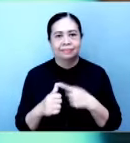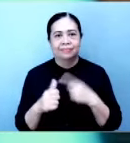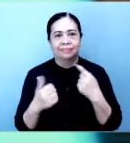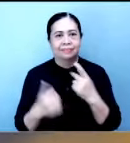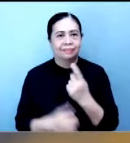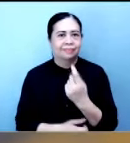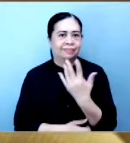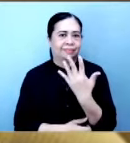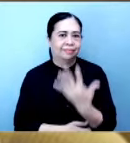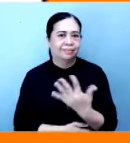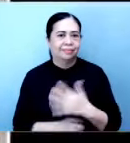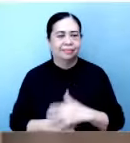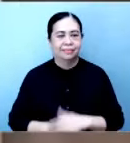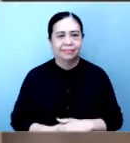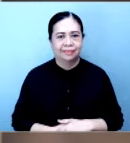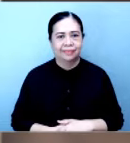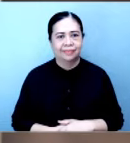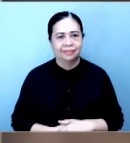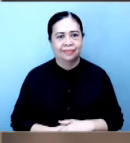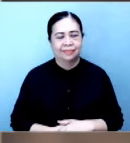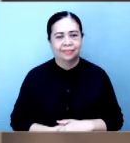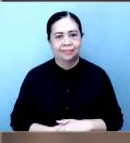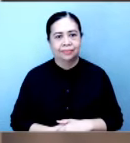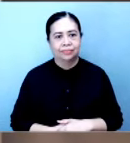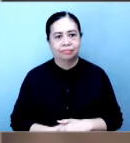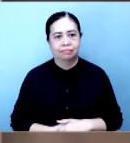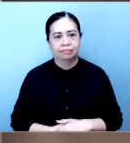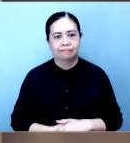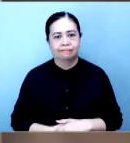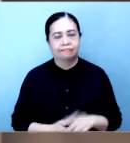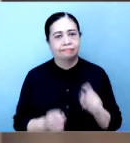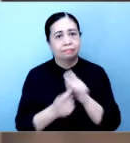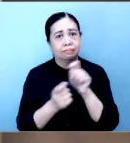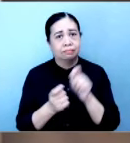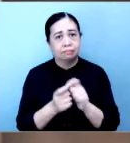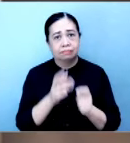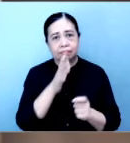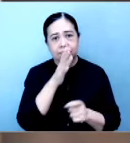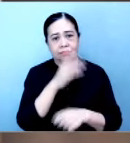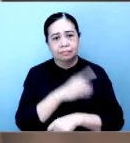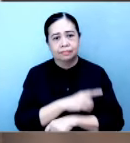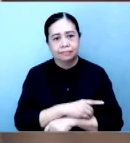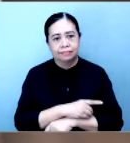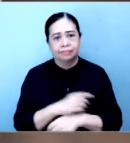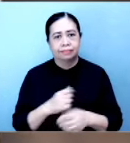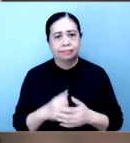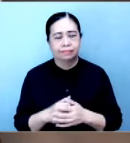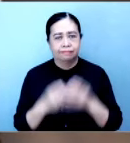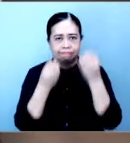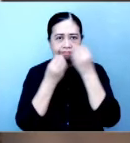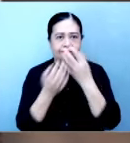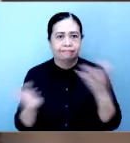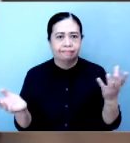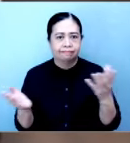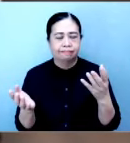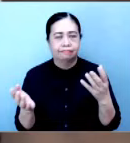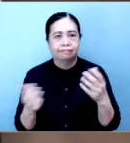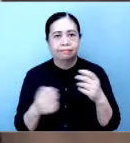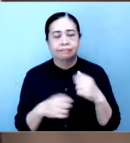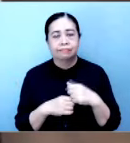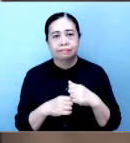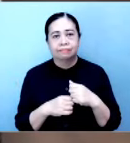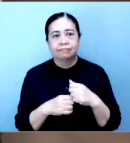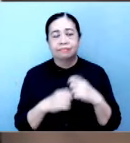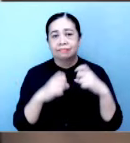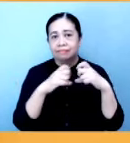TV5. The proprietor is... Eksaktong Mother's Day naman nang ibinalita ni Heart Evangelista na muli